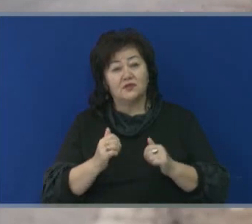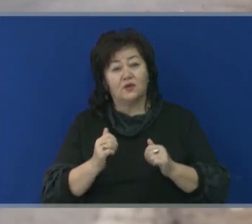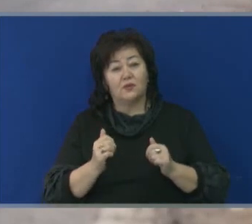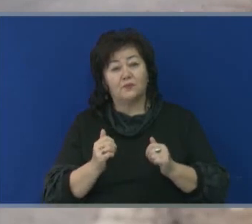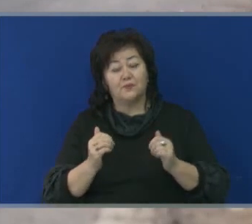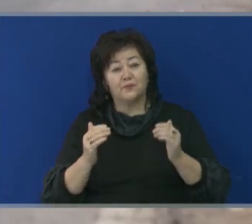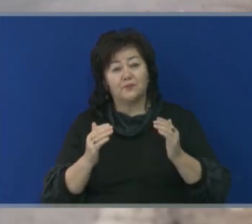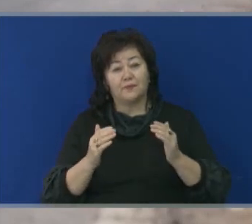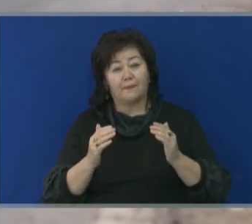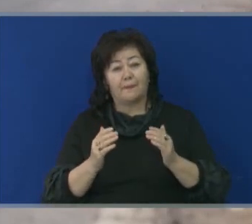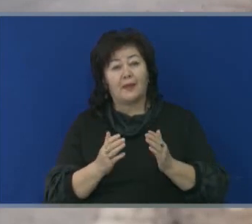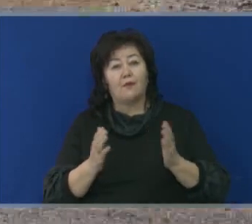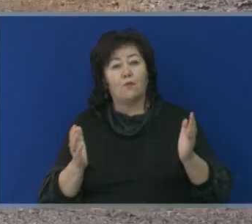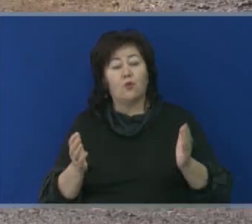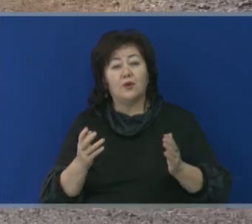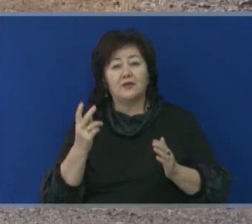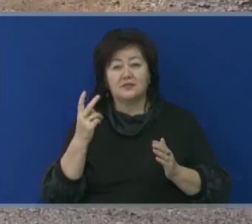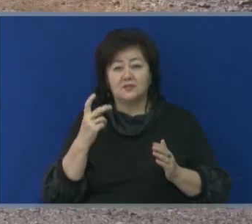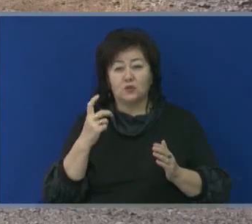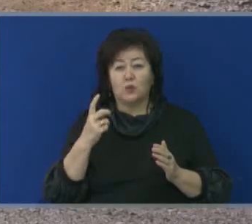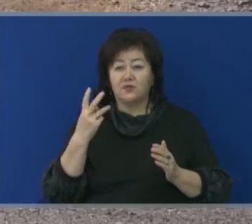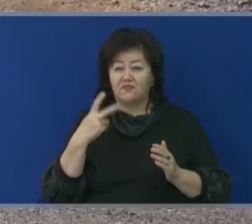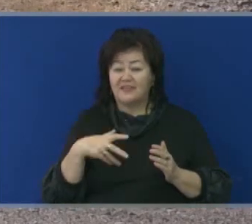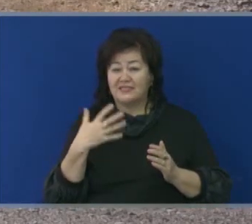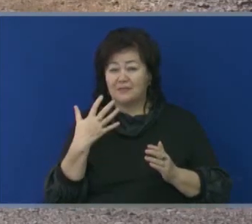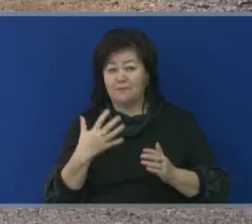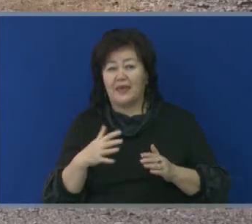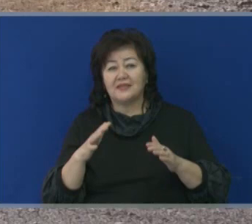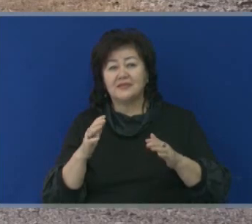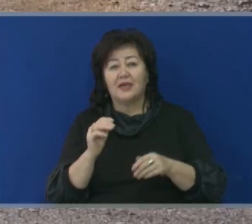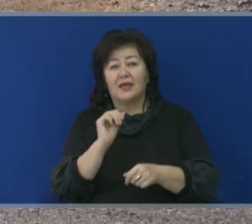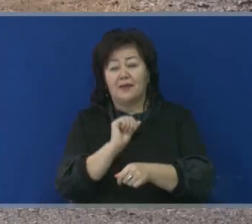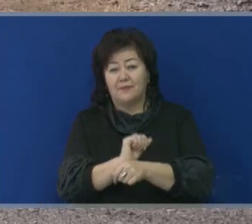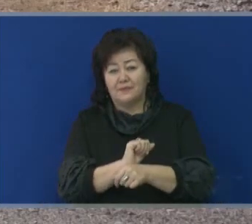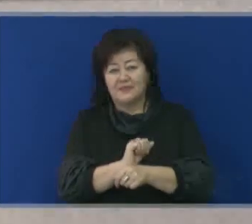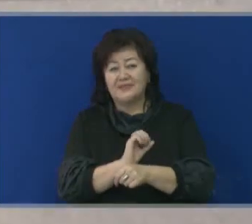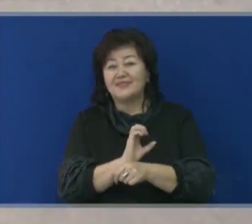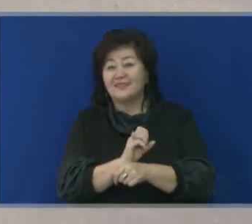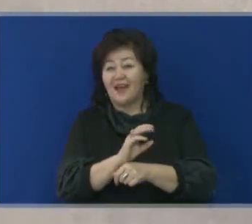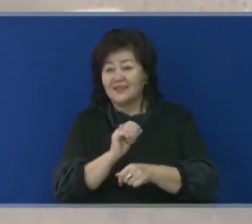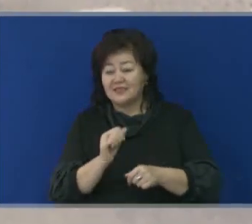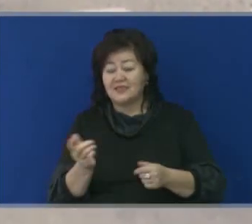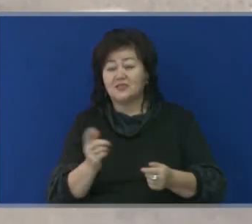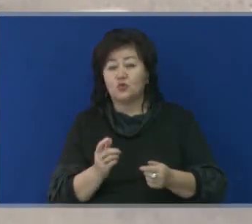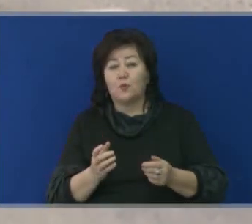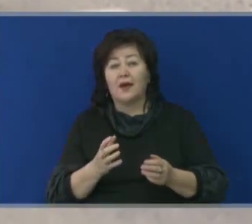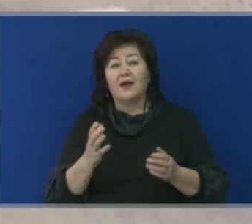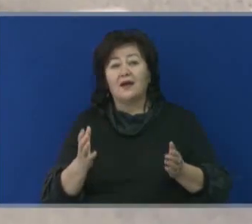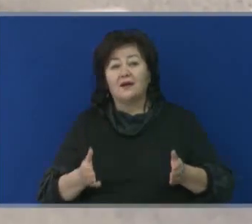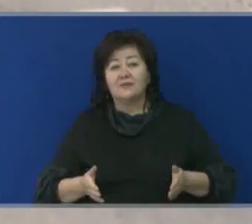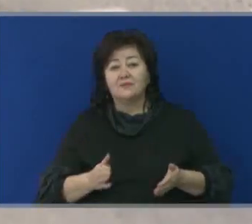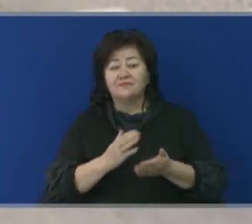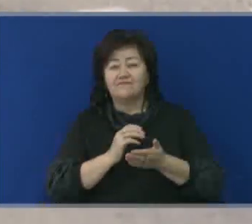отремонтировано и введено в эксплуатацию 125 отопительных станций, чтобы избежать замерзания пассажиров, пока дороги не очистят от снега. Пункты